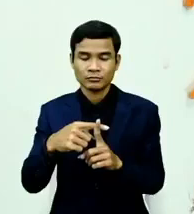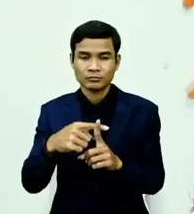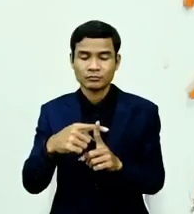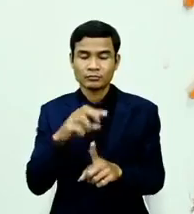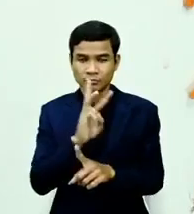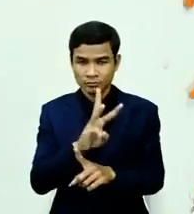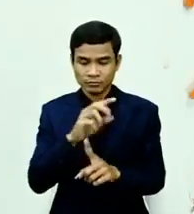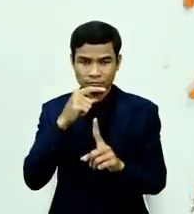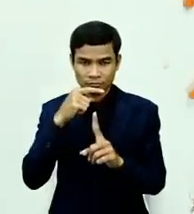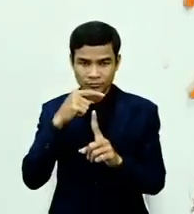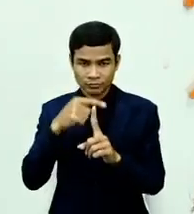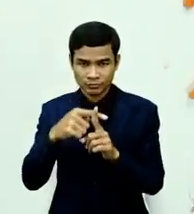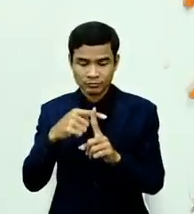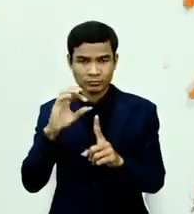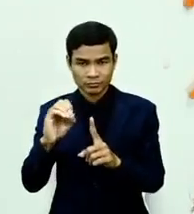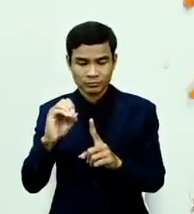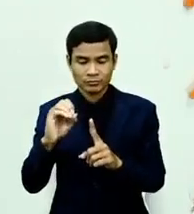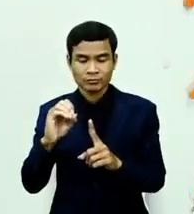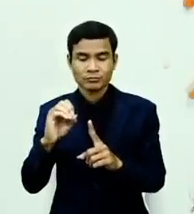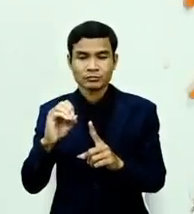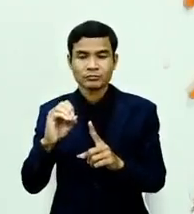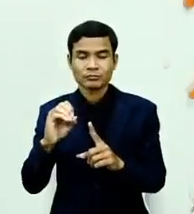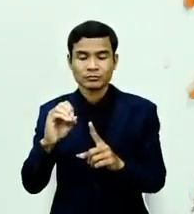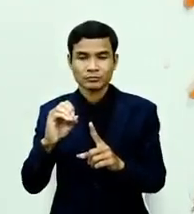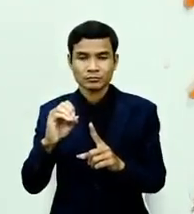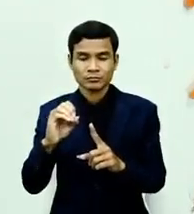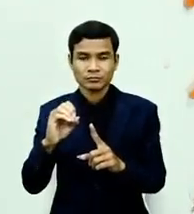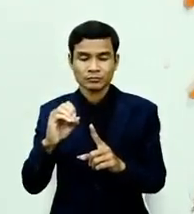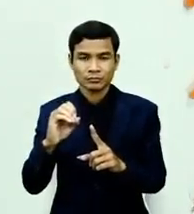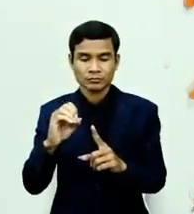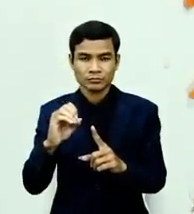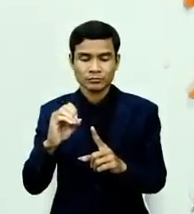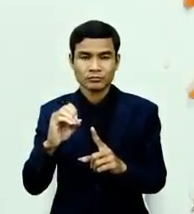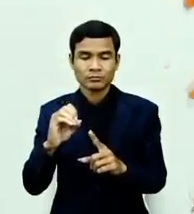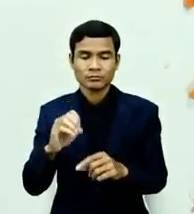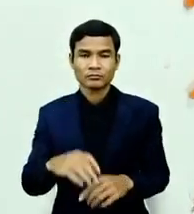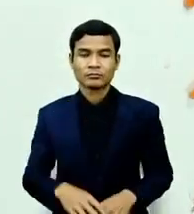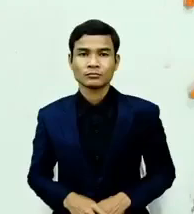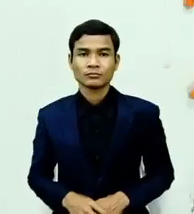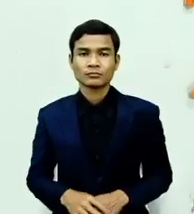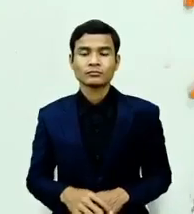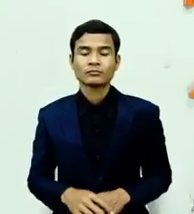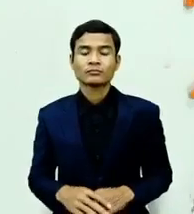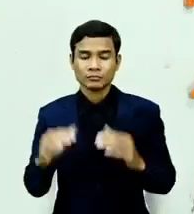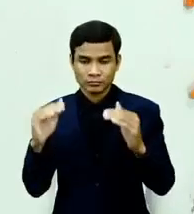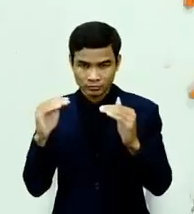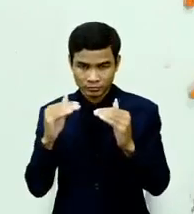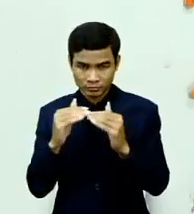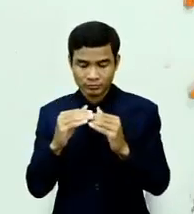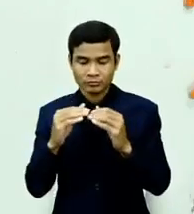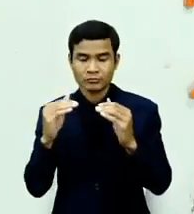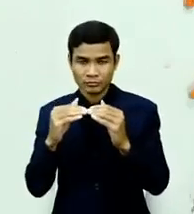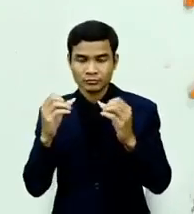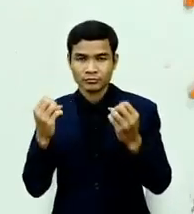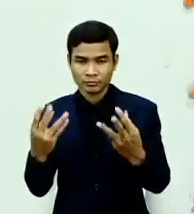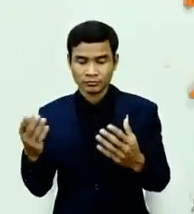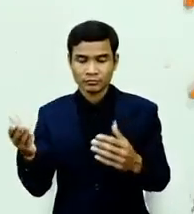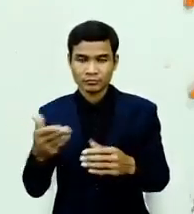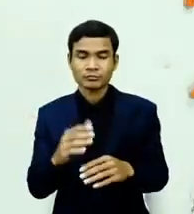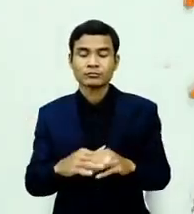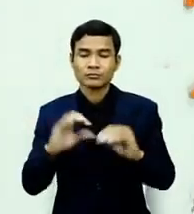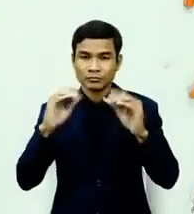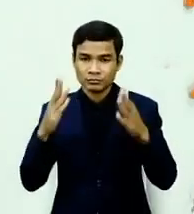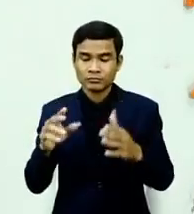ចា3បូកនឹង0ចាតាស្មើនឹងប៉ុន្មានចាអញ្ចឹ